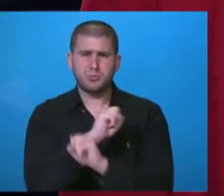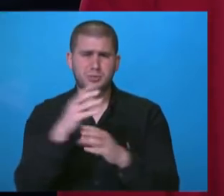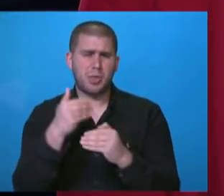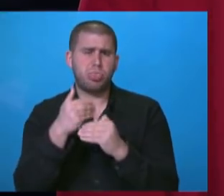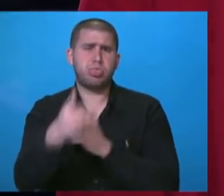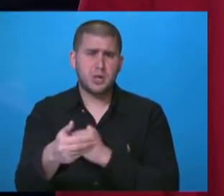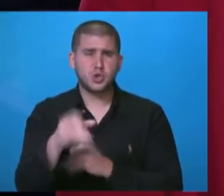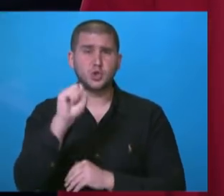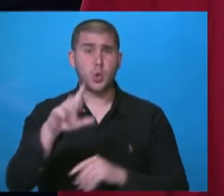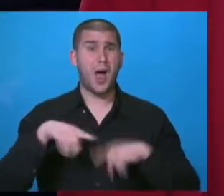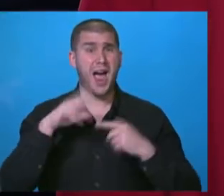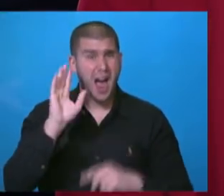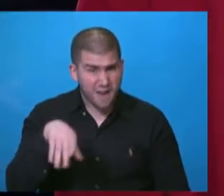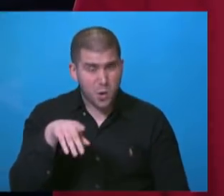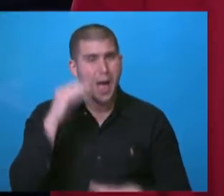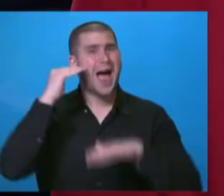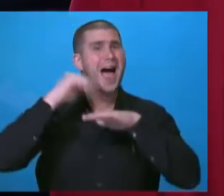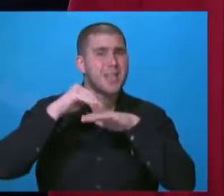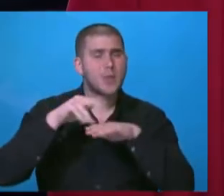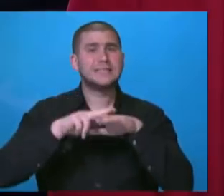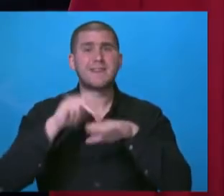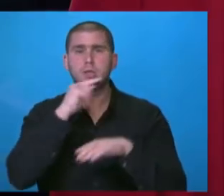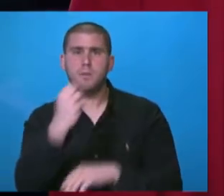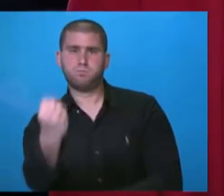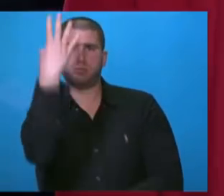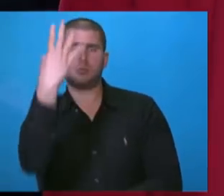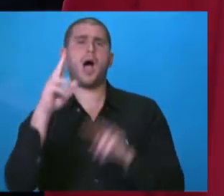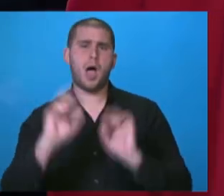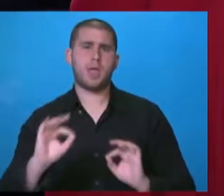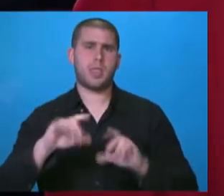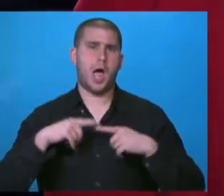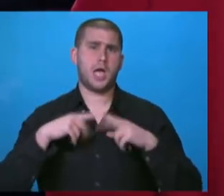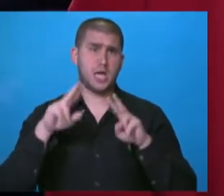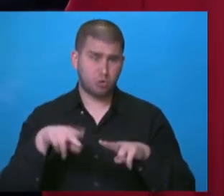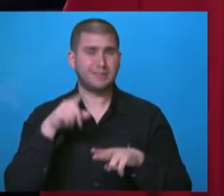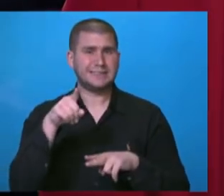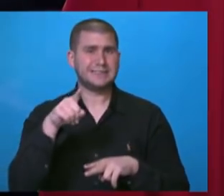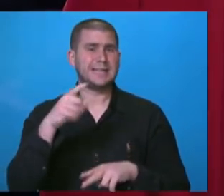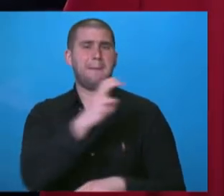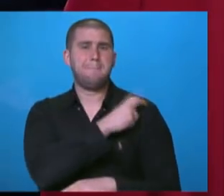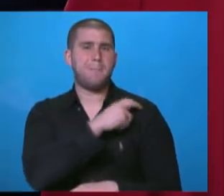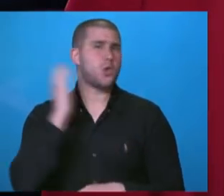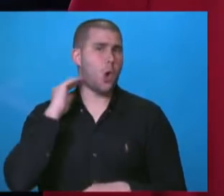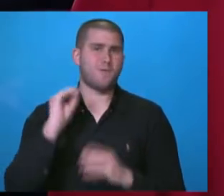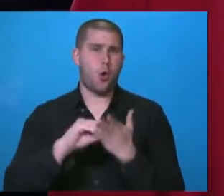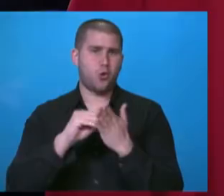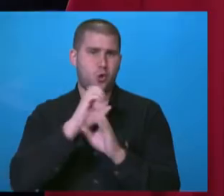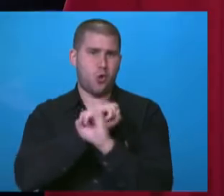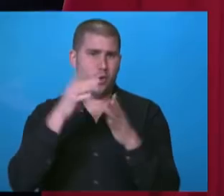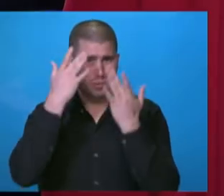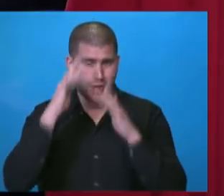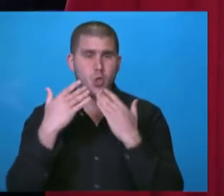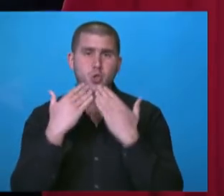השידור החי שלנו, ההתראות על צבע אדום יהיו בזמן אמת. לזה פיקוד העורף עוד לא דאג, אז תודה